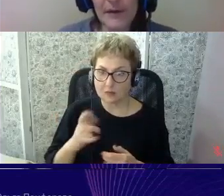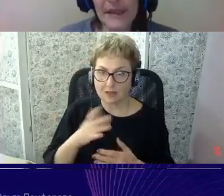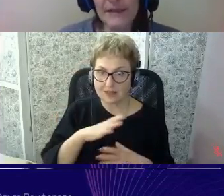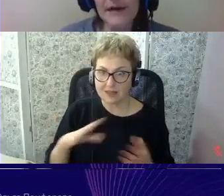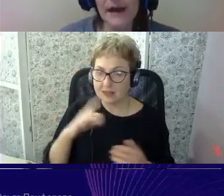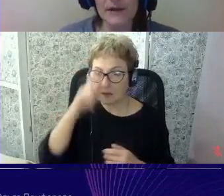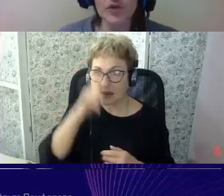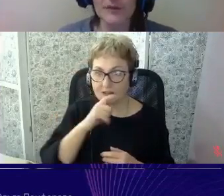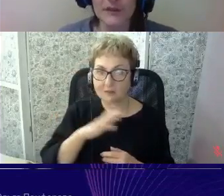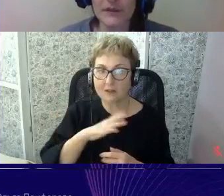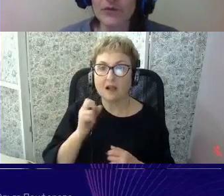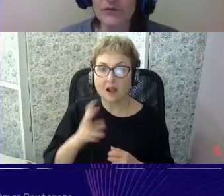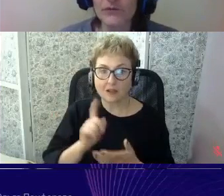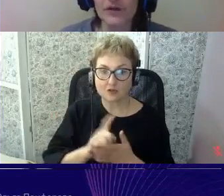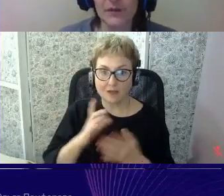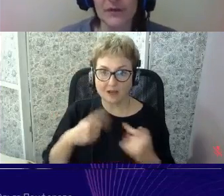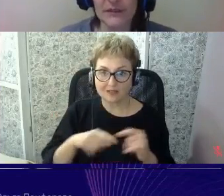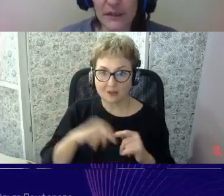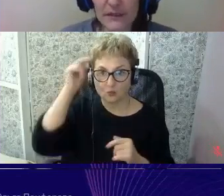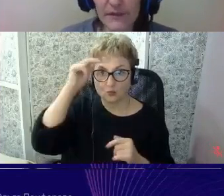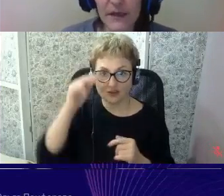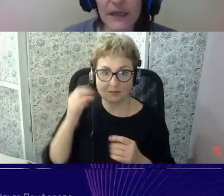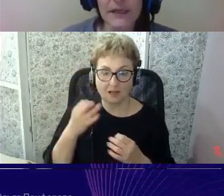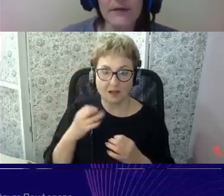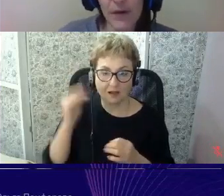не было понятно, как должно быть организовано учебное